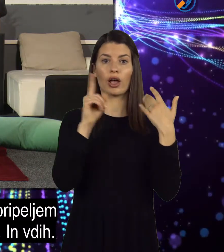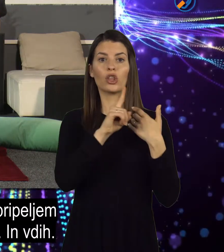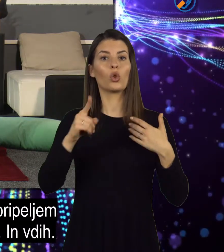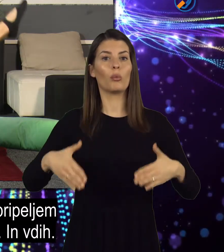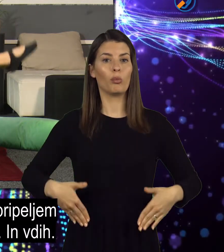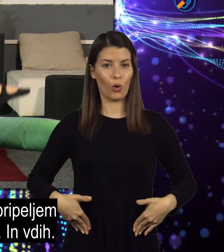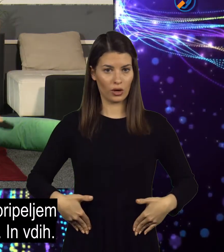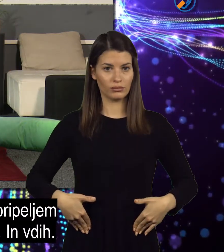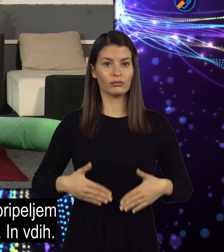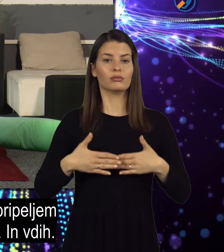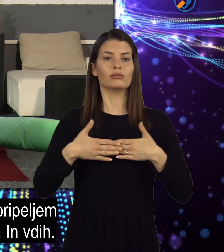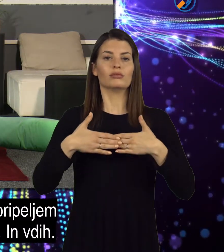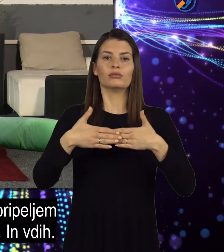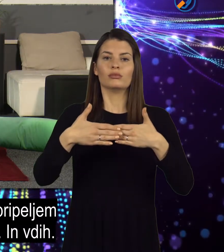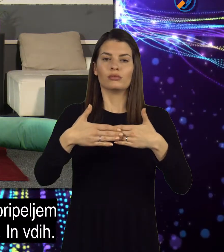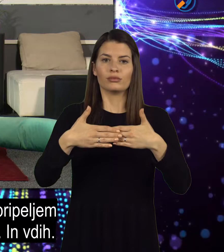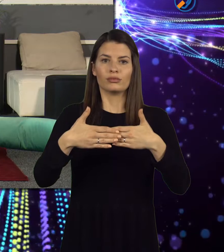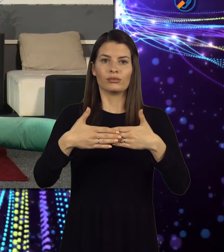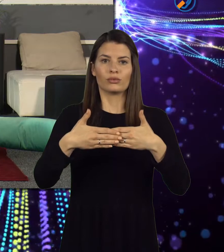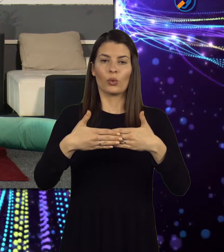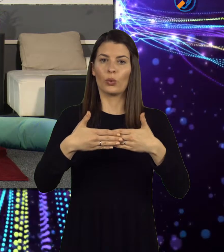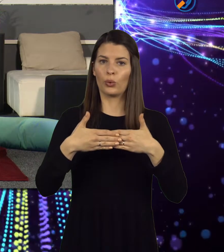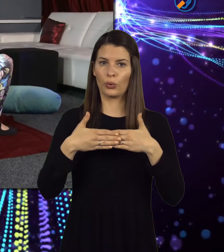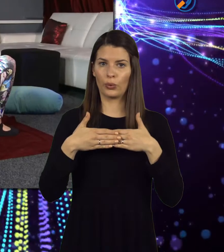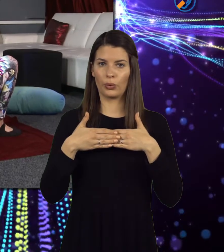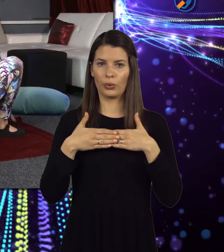pripeljem roke do bokov. In vdih.